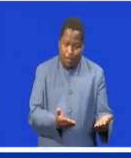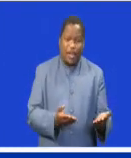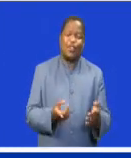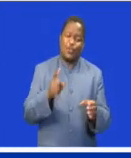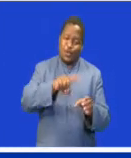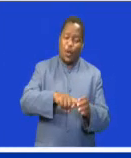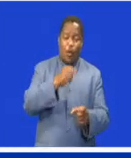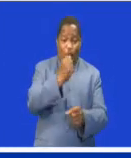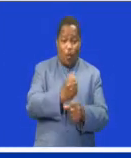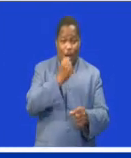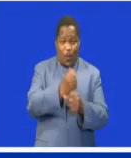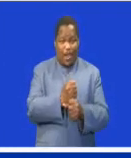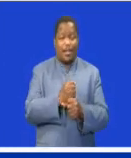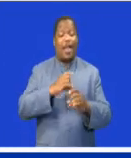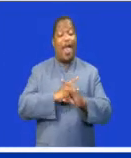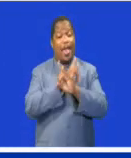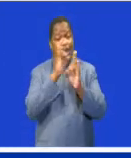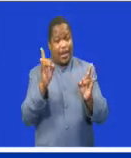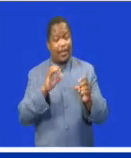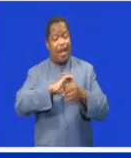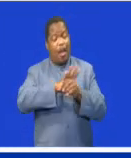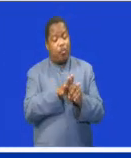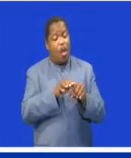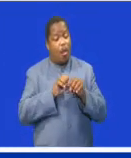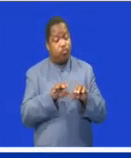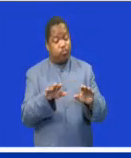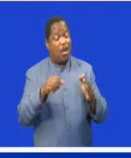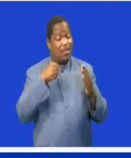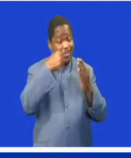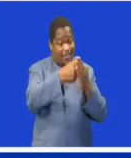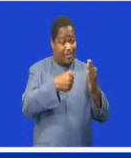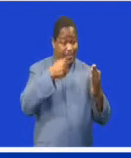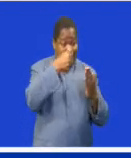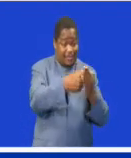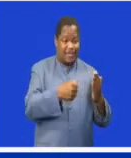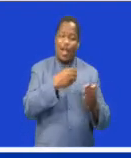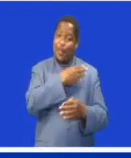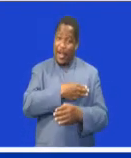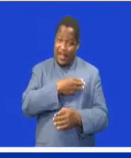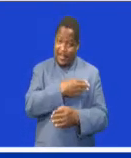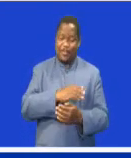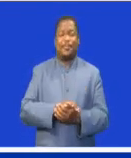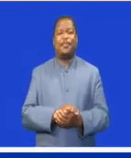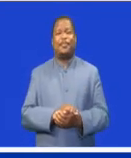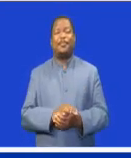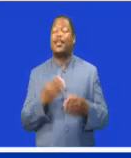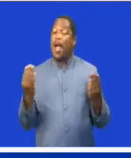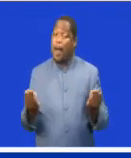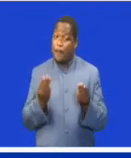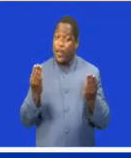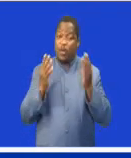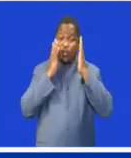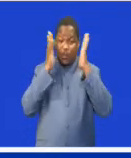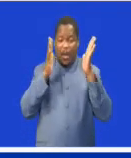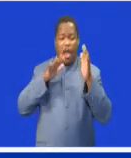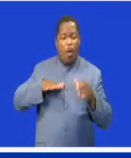COVID-19 bekunene. Sincusa ke onke maSwati ukuthi asivele sichubeke silwe nalesifo sa